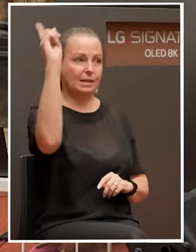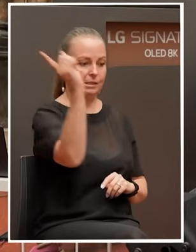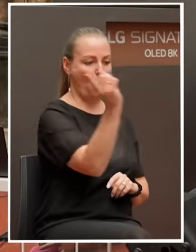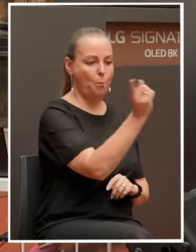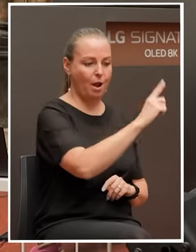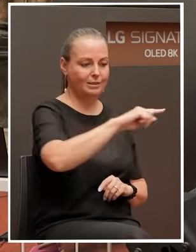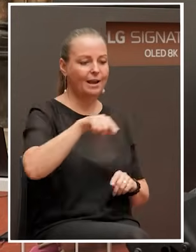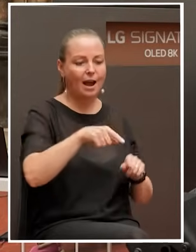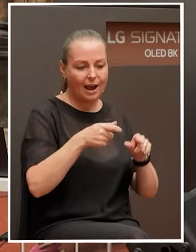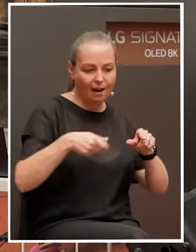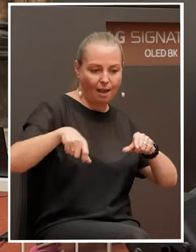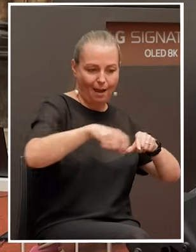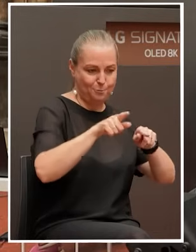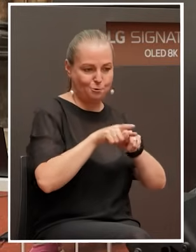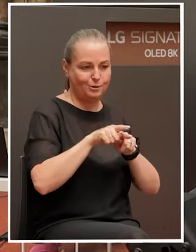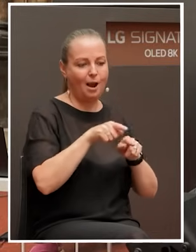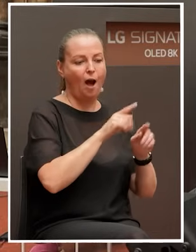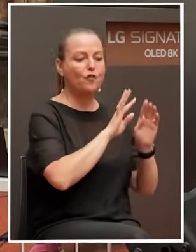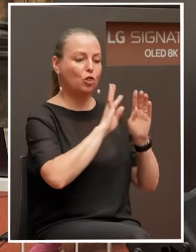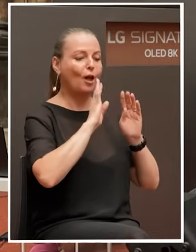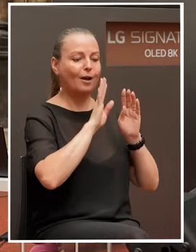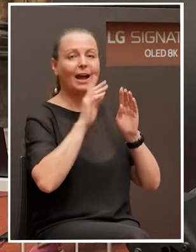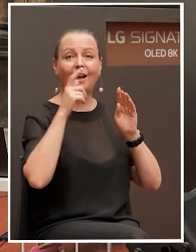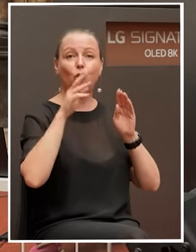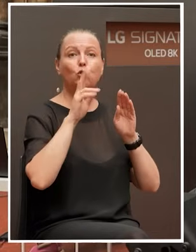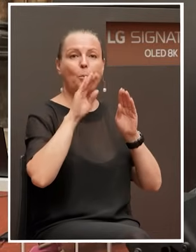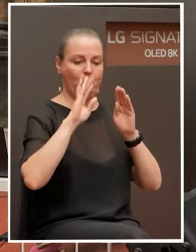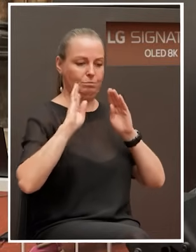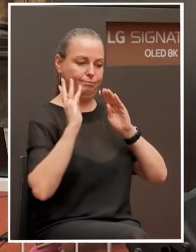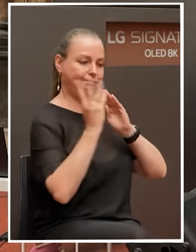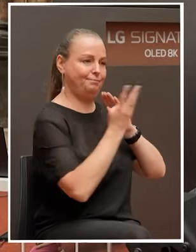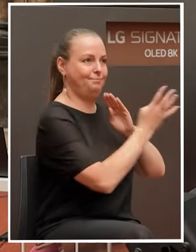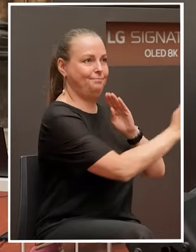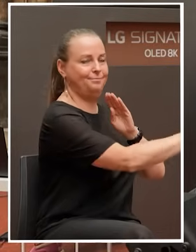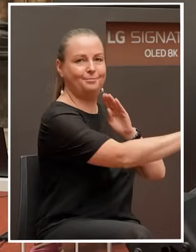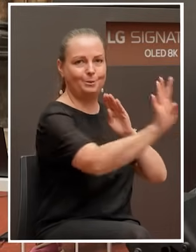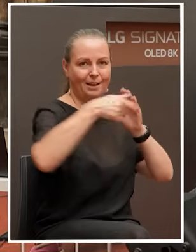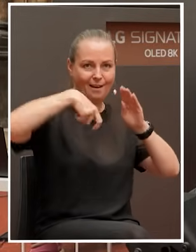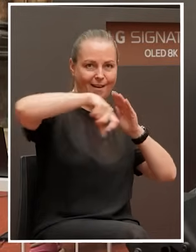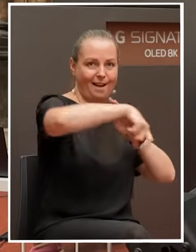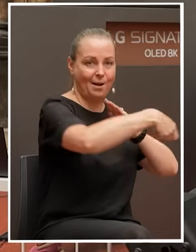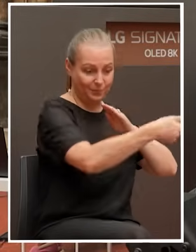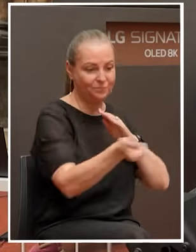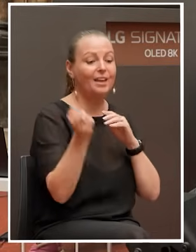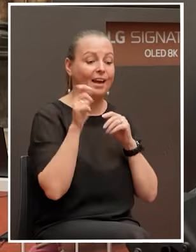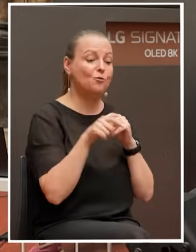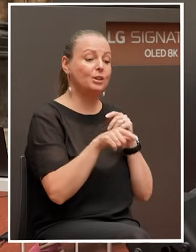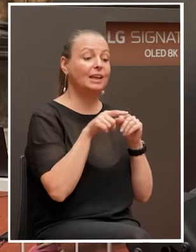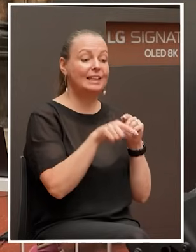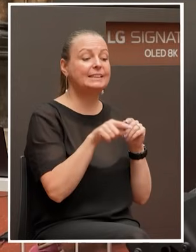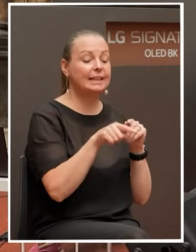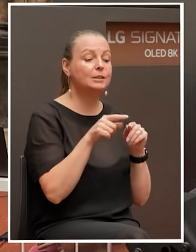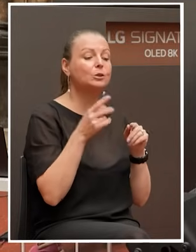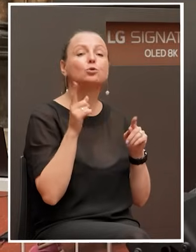реки, вдоль которой стоят эти закручивающиеся в такую спираль тополя. А во-вторых, то, что здесь